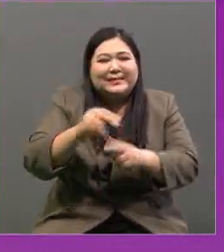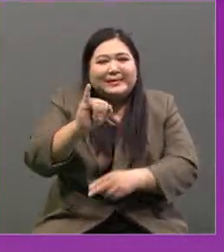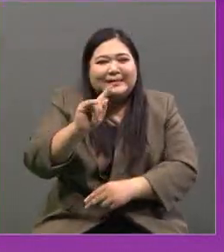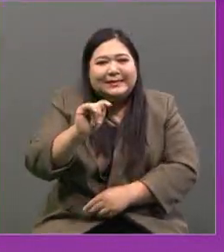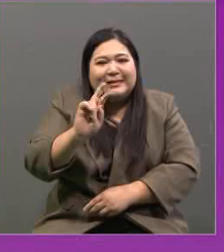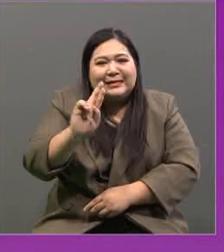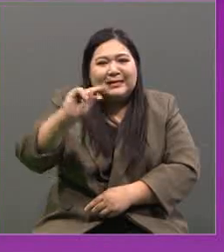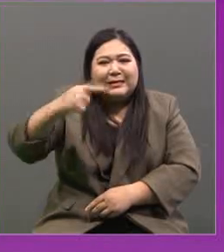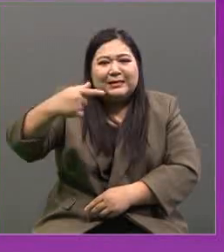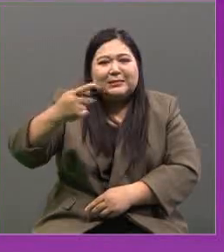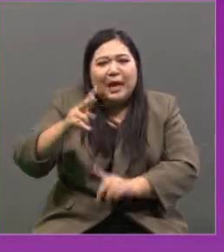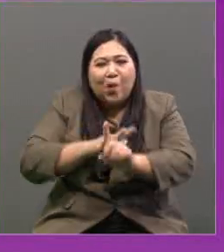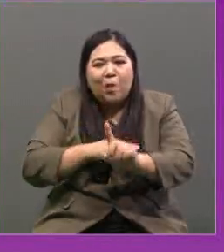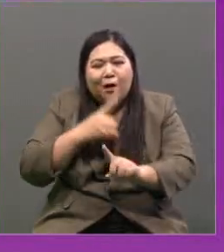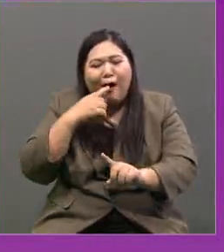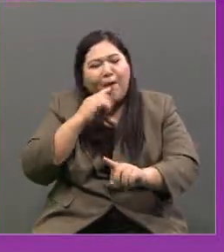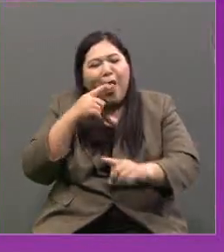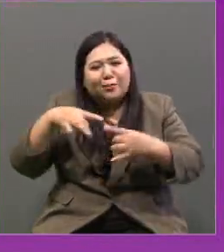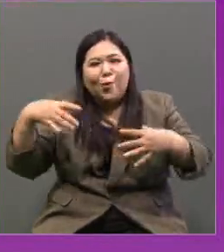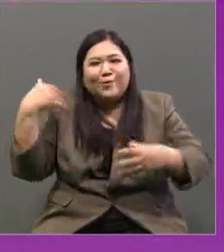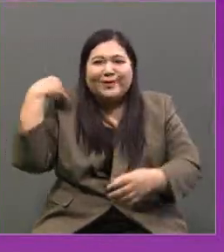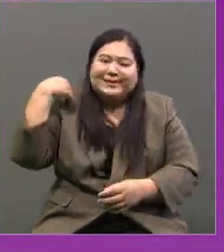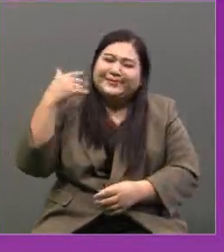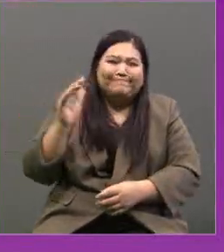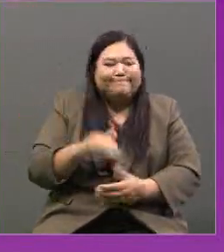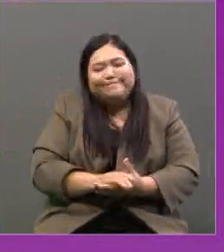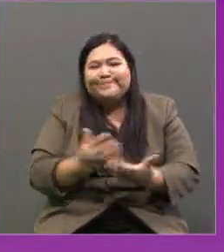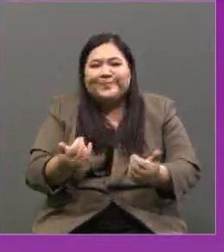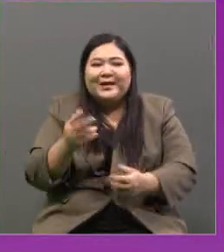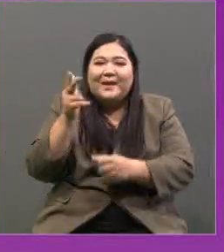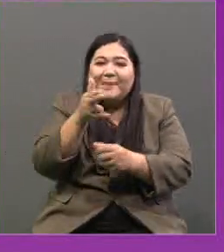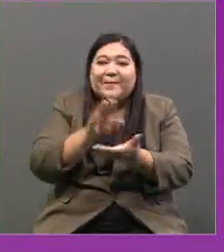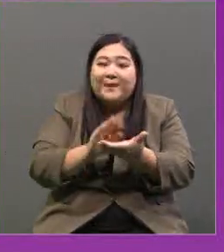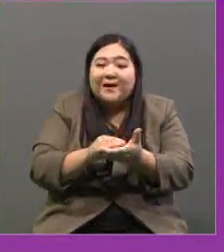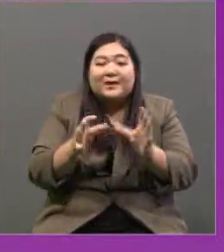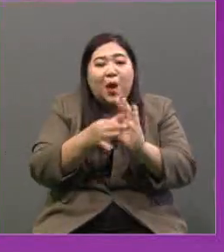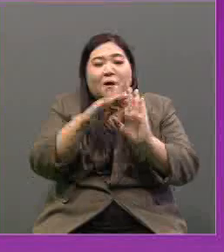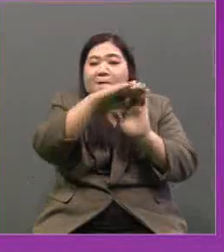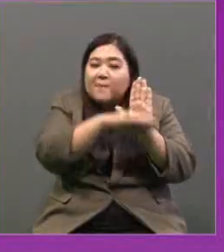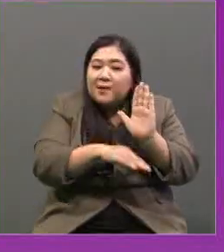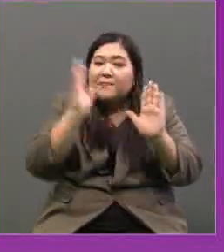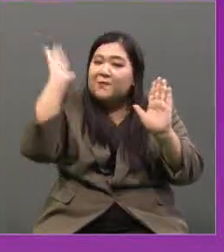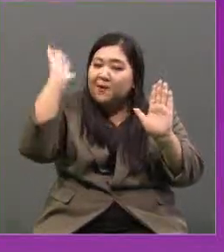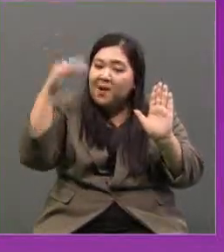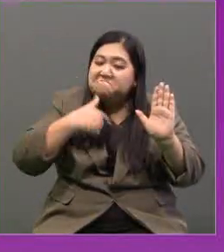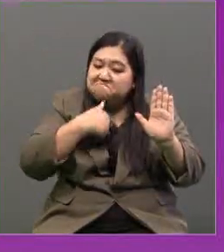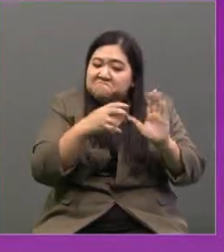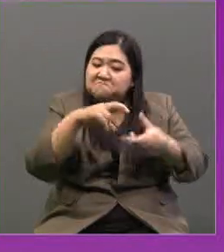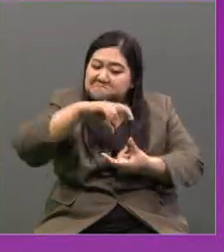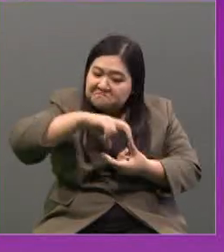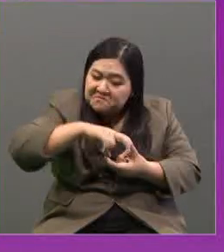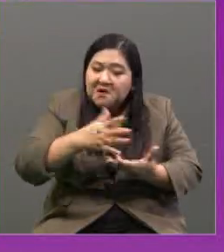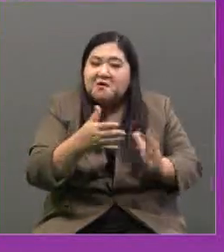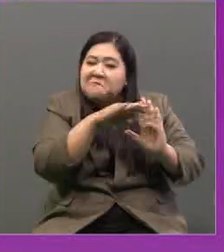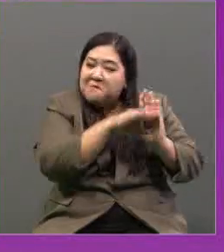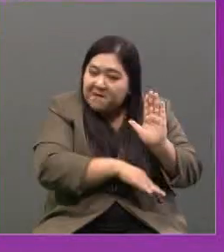ชื่อพรรคนี่ผิดกันแบบเต็มๆ ใช่ค่ะแล้วก็ตอนนี้เนี่ยที่นำเสนอกันไปก็เกี่ยวกับเรื่องของนโยบายต่างๆในการหาเสียงพลังประชารัฐ